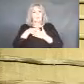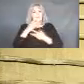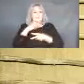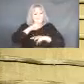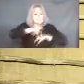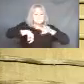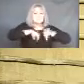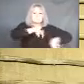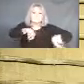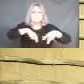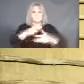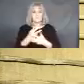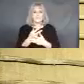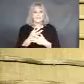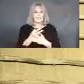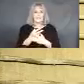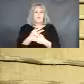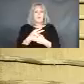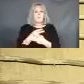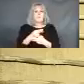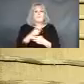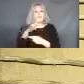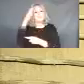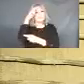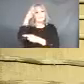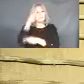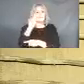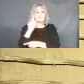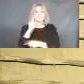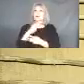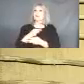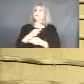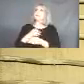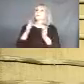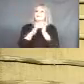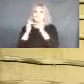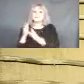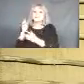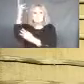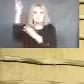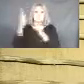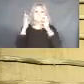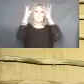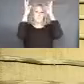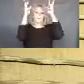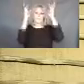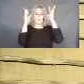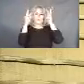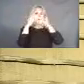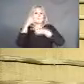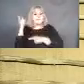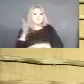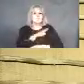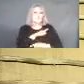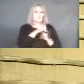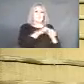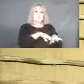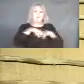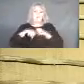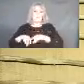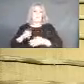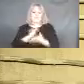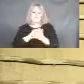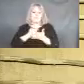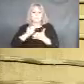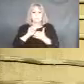te voet, en die reis is nie om ons te bring by sekere uitsigte, of miskien moet ek eerder sê insigte nie,